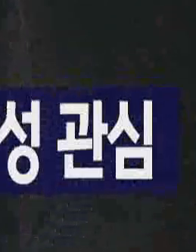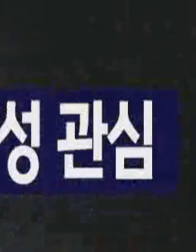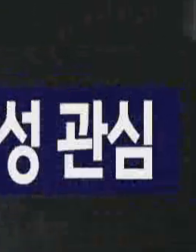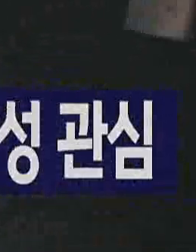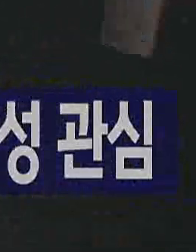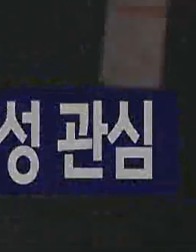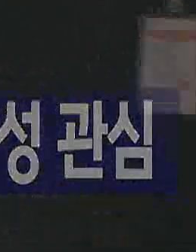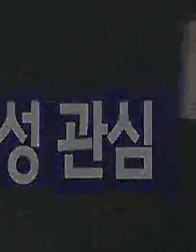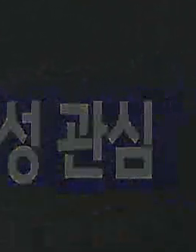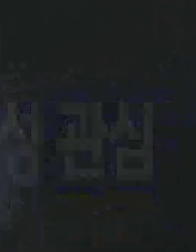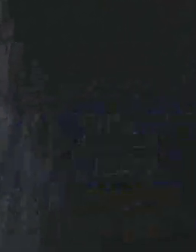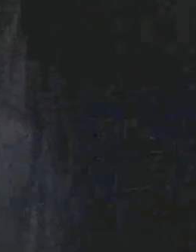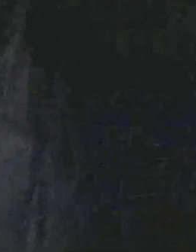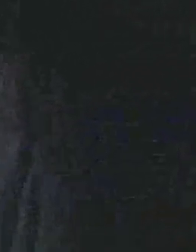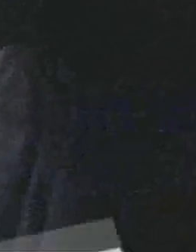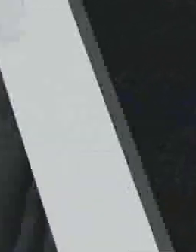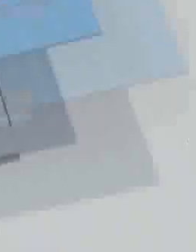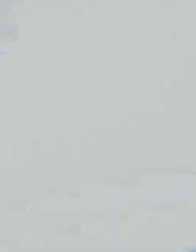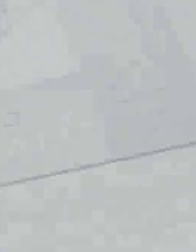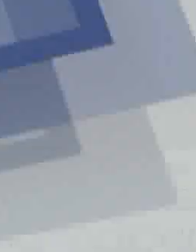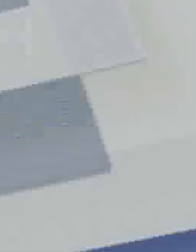구성으로까지 이어질지 관심사입니다.